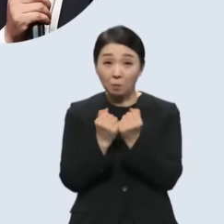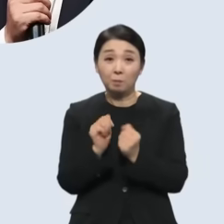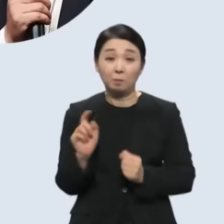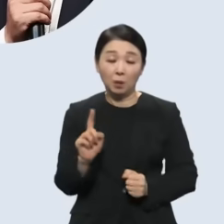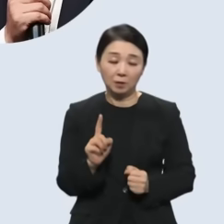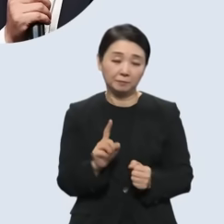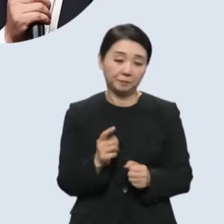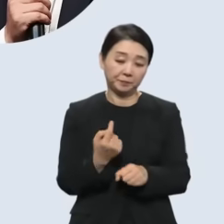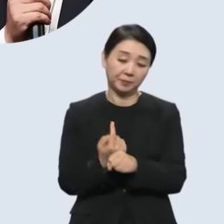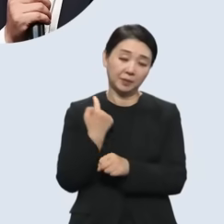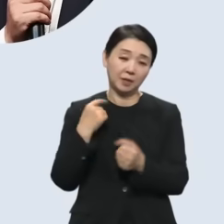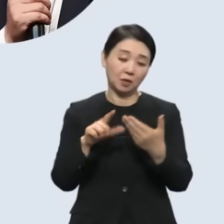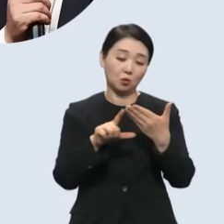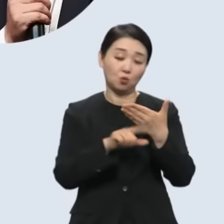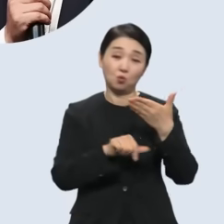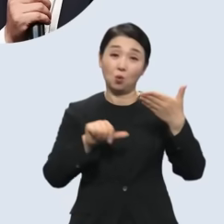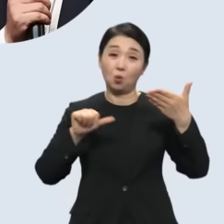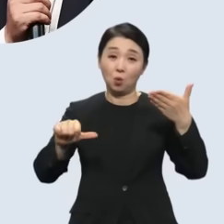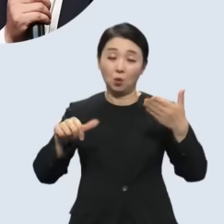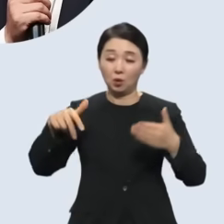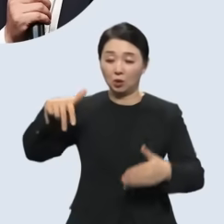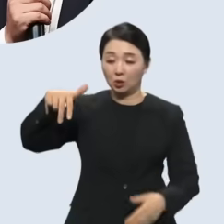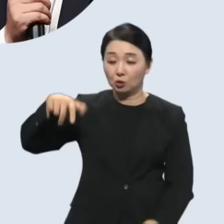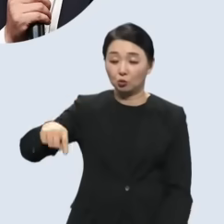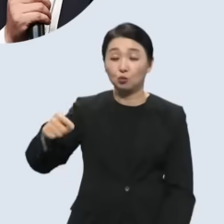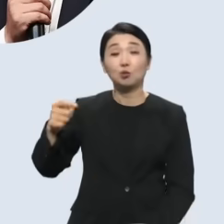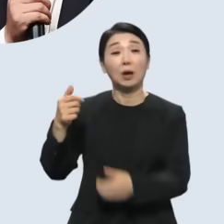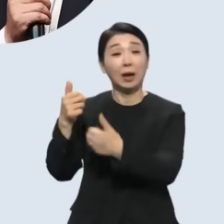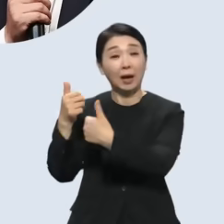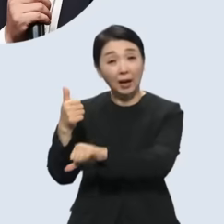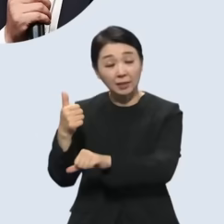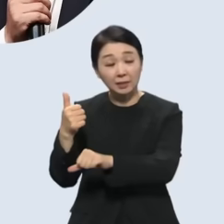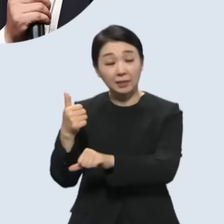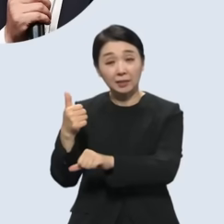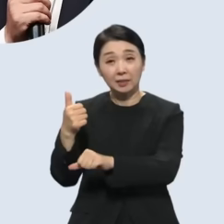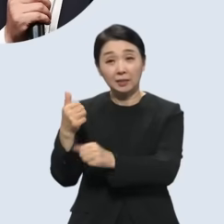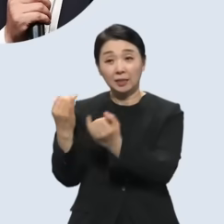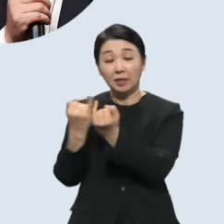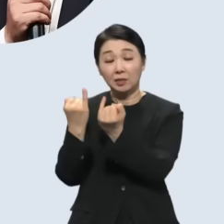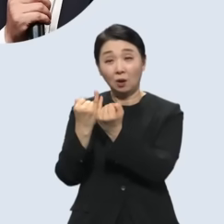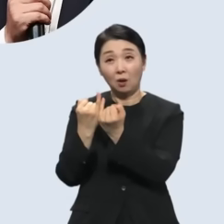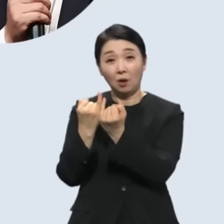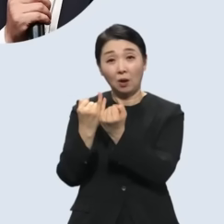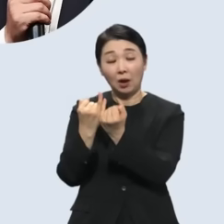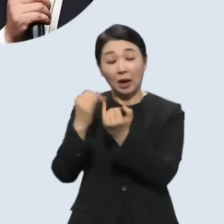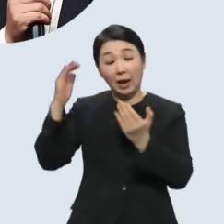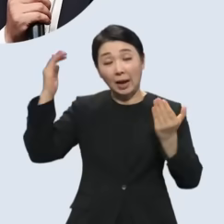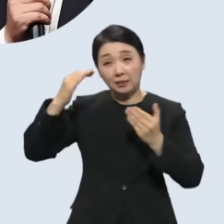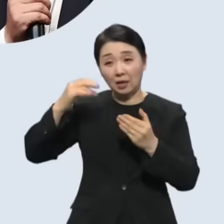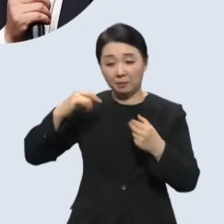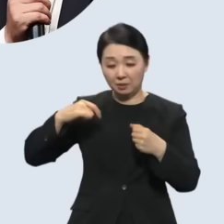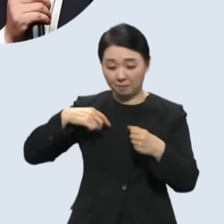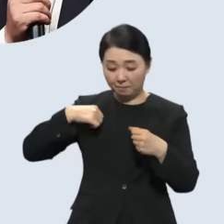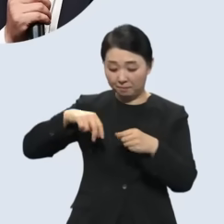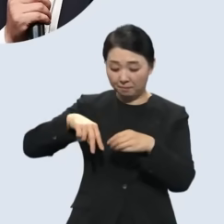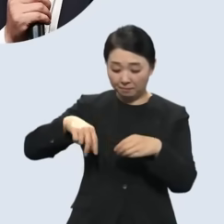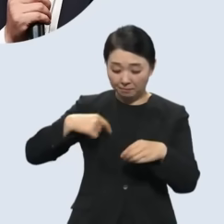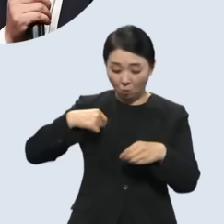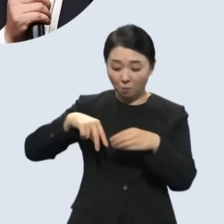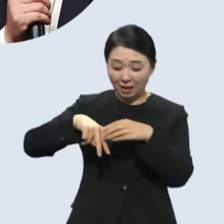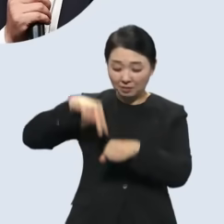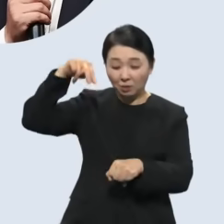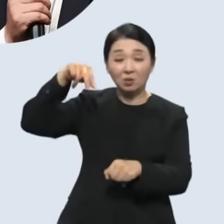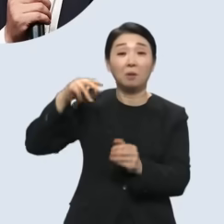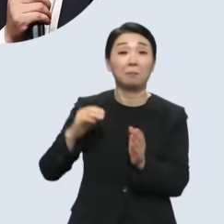지난해 9월 5일에 주호민 씨의 아들이 여학생 앞에서 바지를 벗는 일이 있었고요이 인해서 특수교사